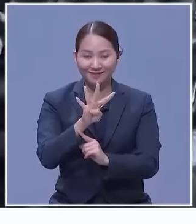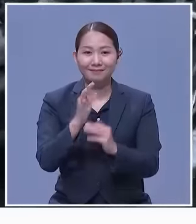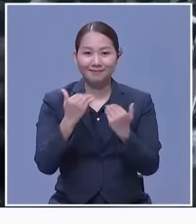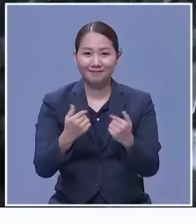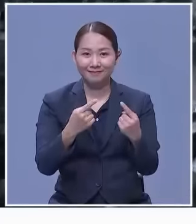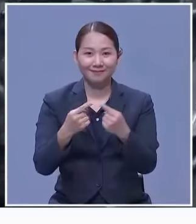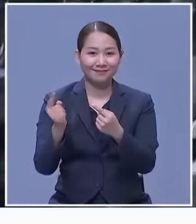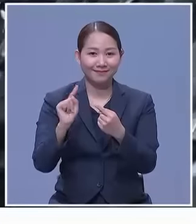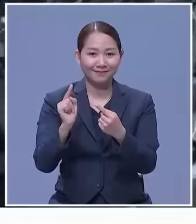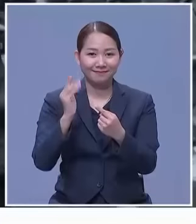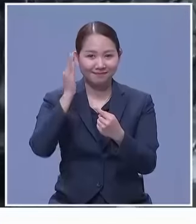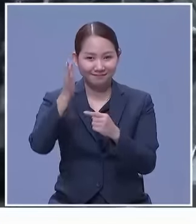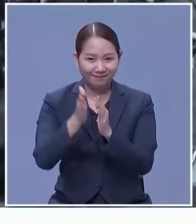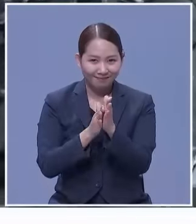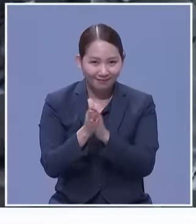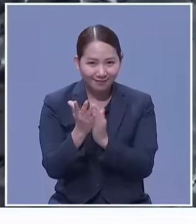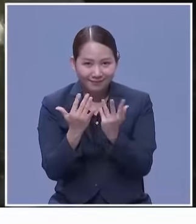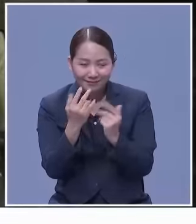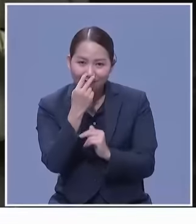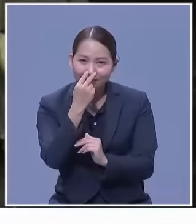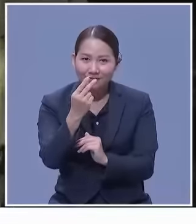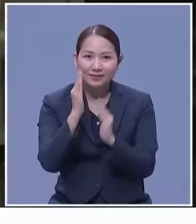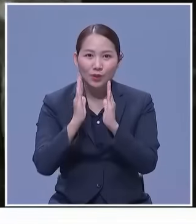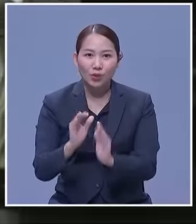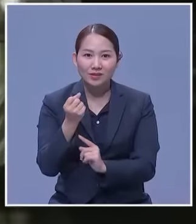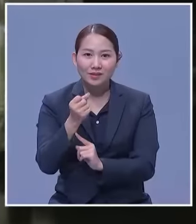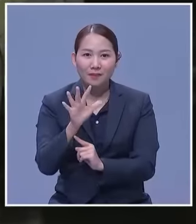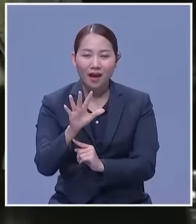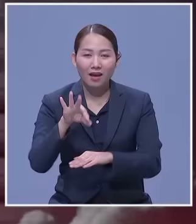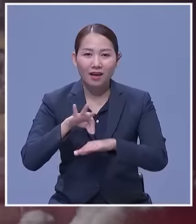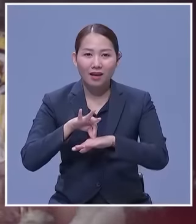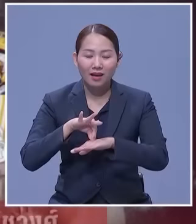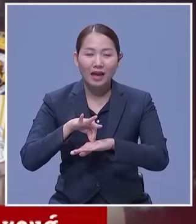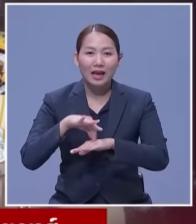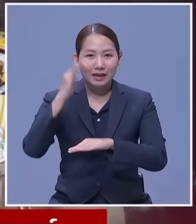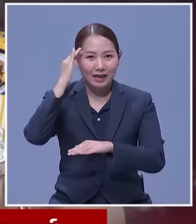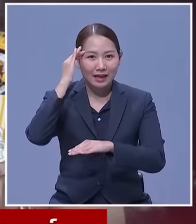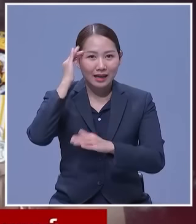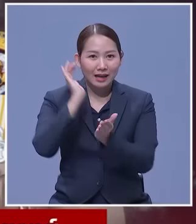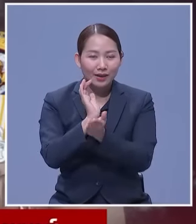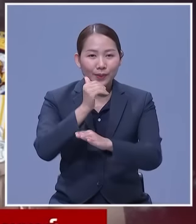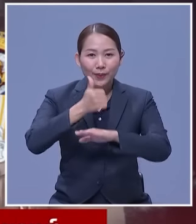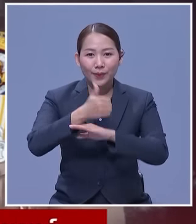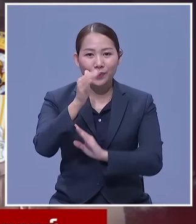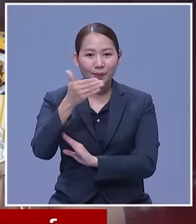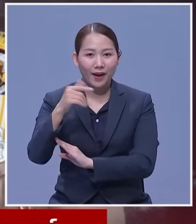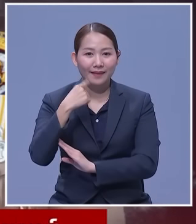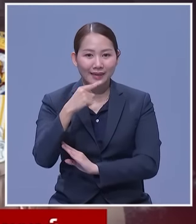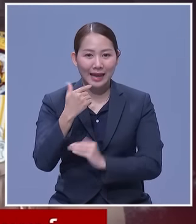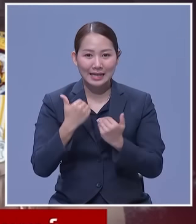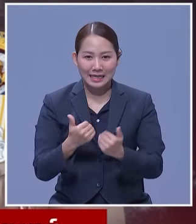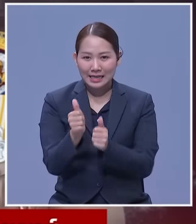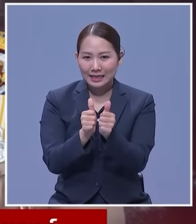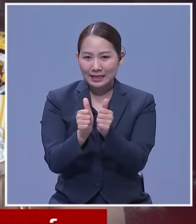รหาผบ.ตร.คนใหม่ว่าคนที่15จะเป็นท่านไหนนะคะสำหรับ3แคนดิเดตที่มีโอกาสชิงผบ.ตร.ในรอบ